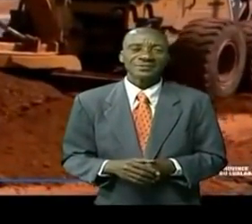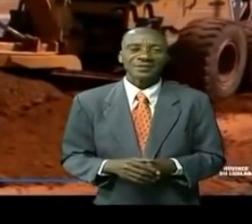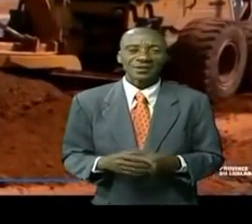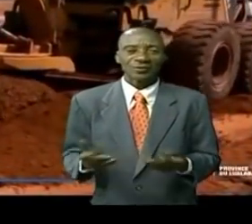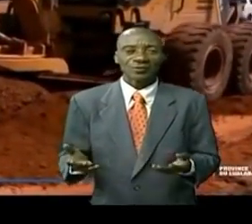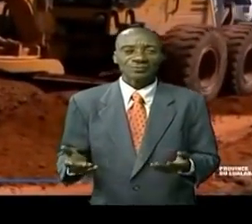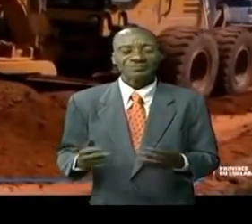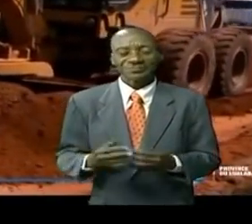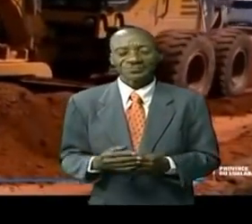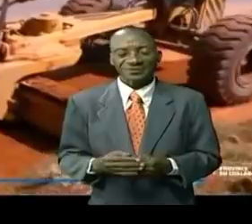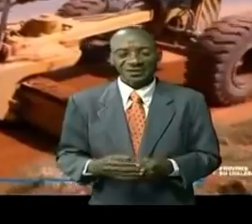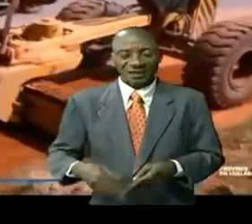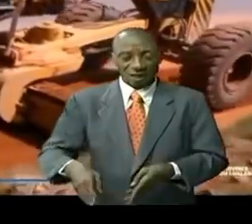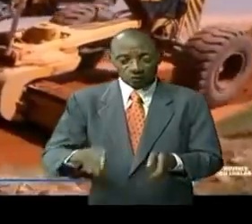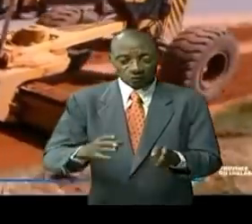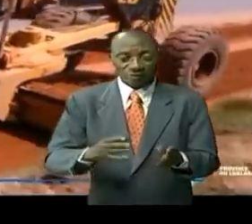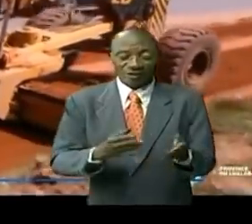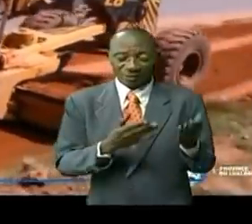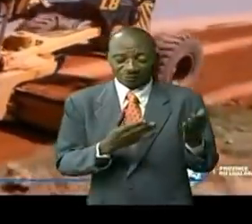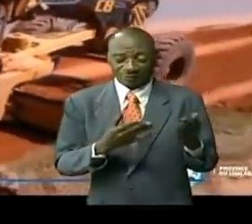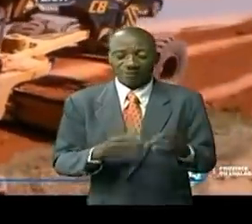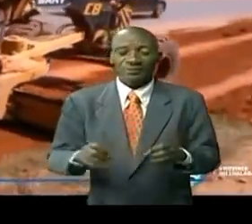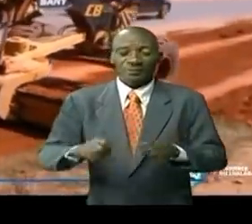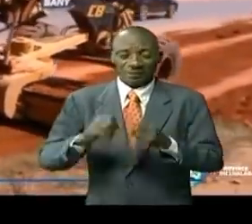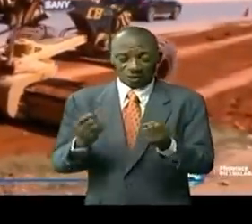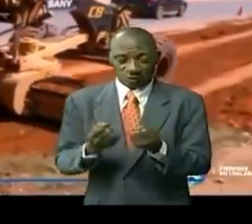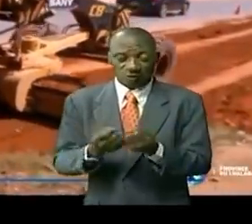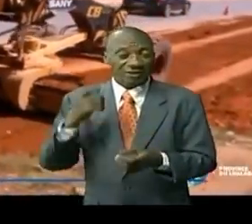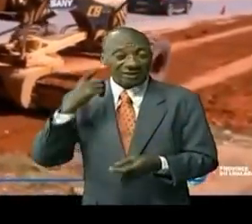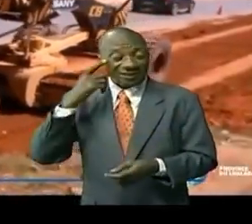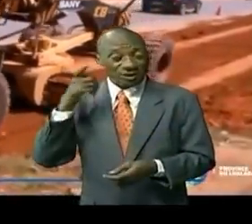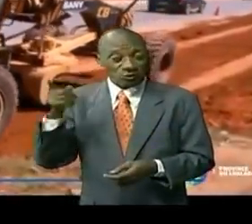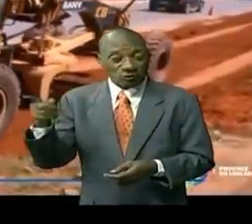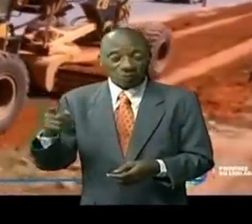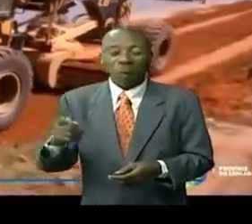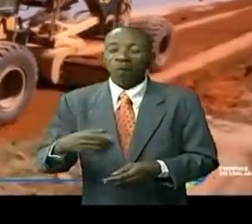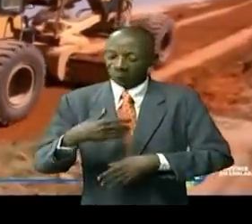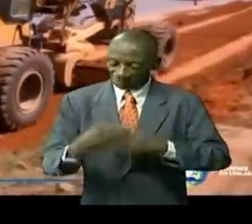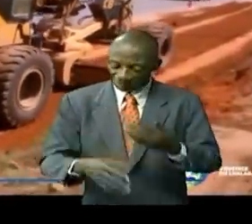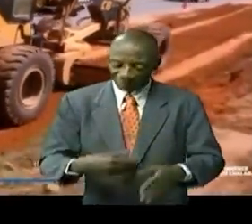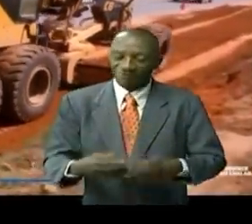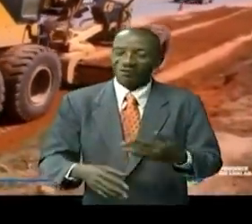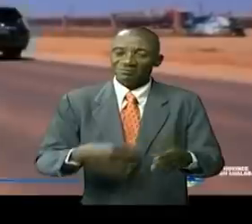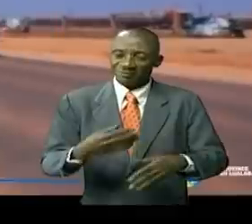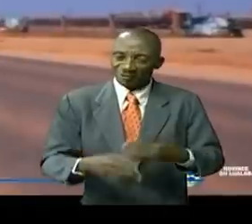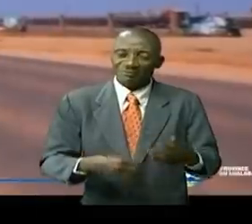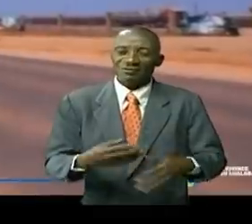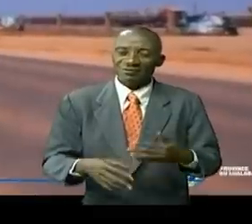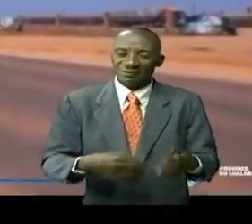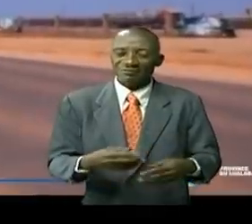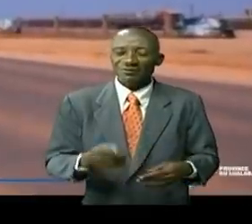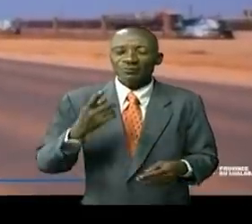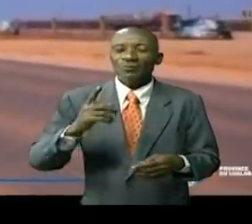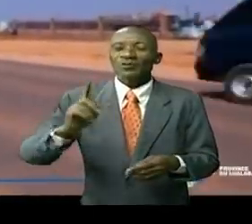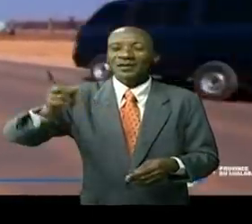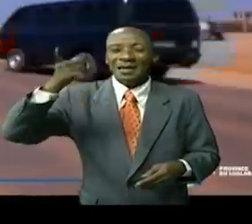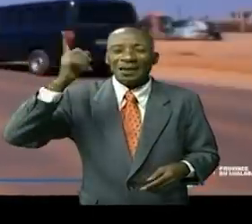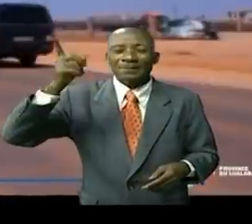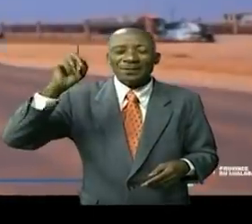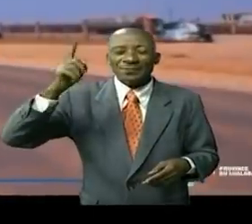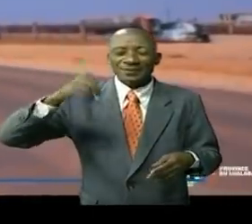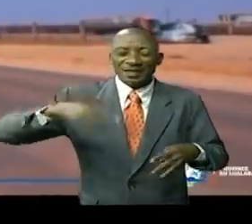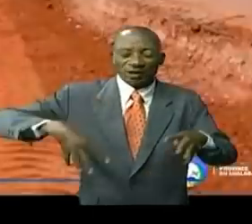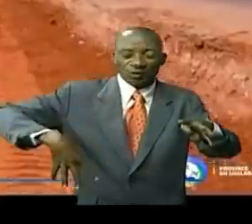infrastructures viables. L'entreprise Sinomine, qui est à pied d'œuvre pour les travaux d'élargissement de la toute première autoroute de la province,